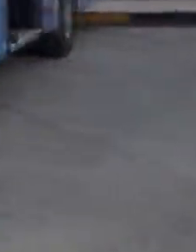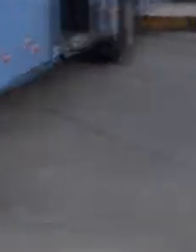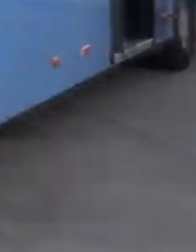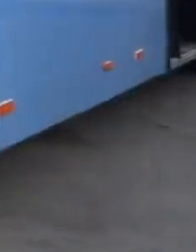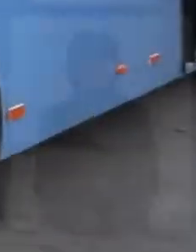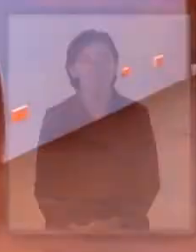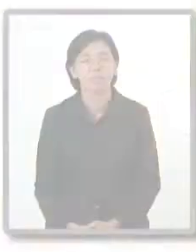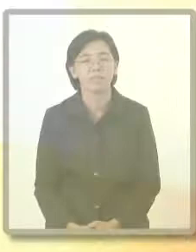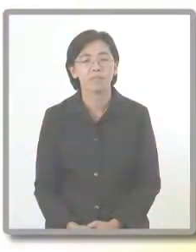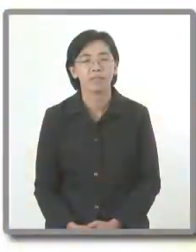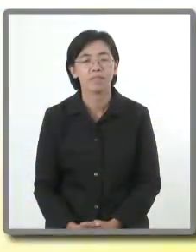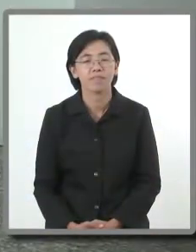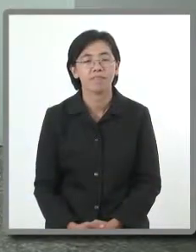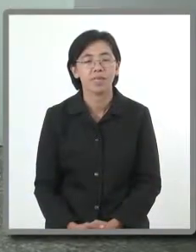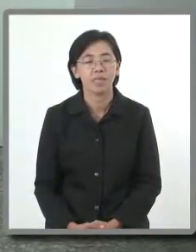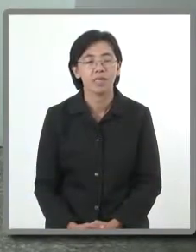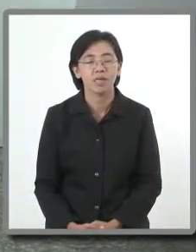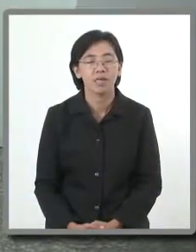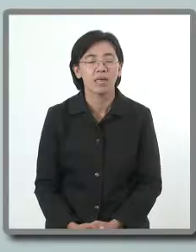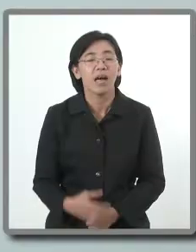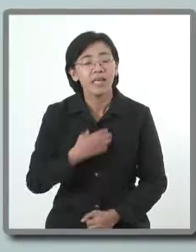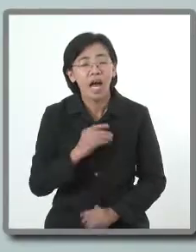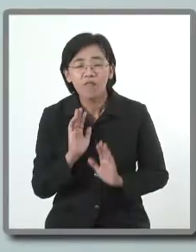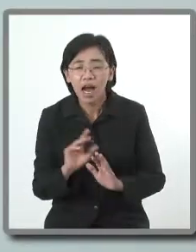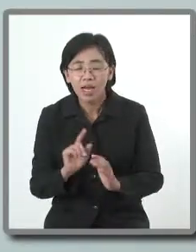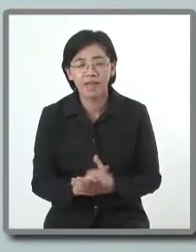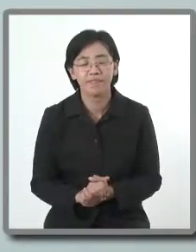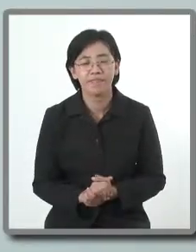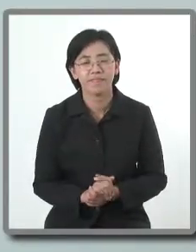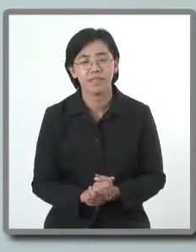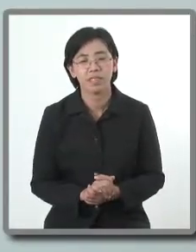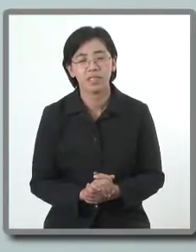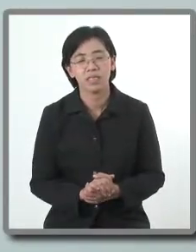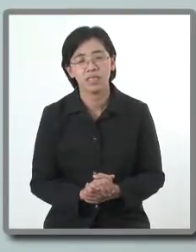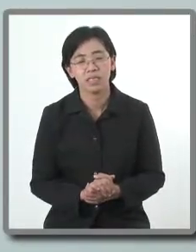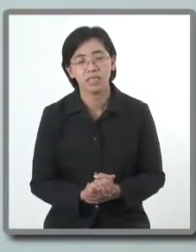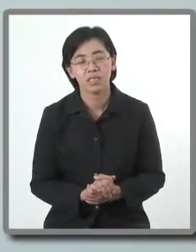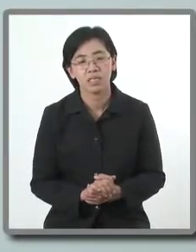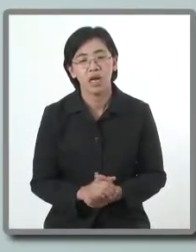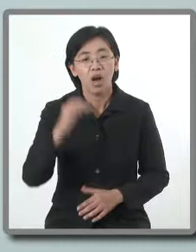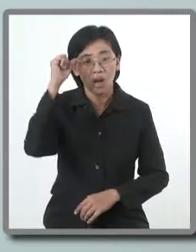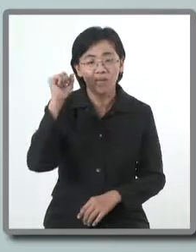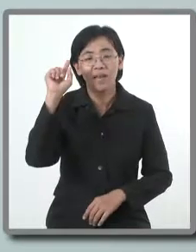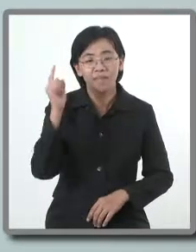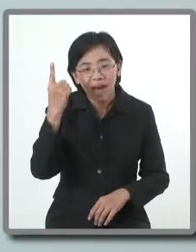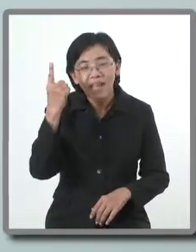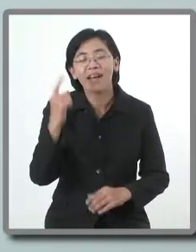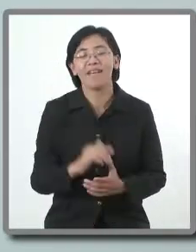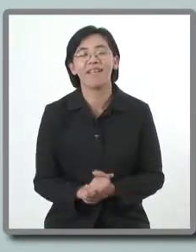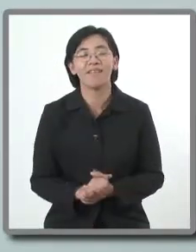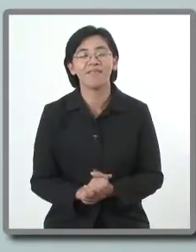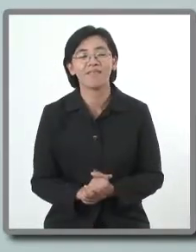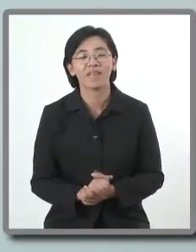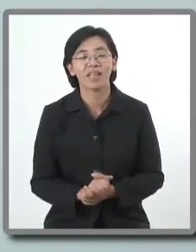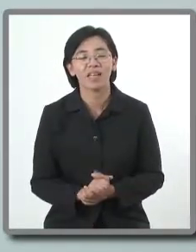สุดท้ายแล้วอยากให้ท่านฝากอะไรถึงคุณผู้ชมหน่อยสิคะ ครับก็สำหรับรถเมล์ใหม่นะครับก็ถือว่า